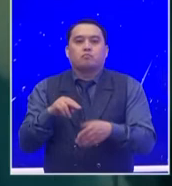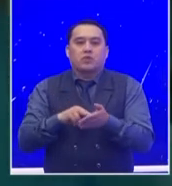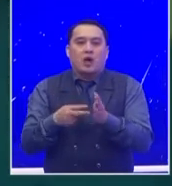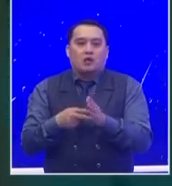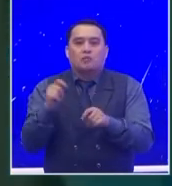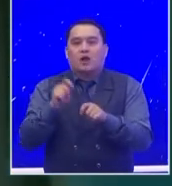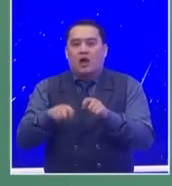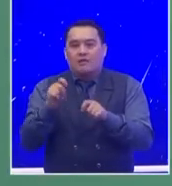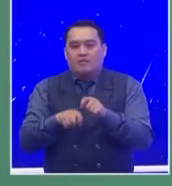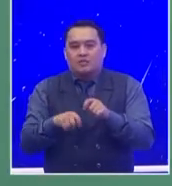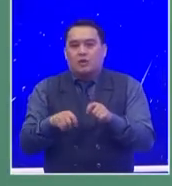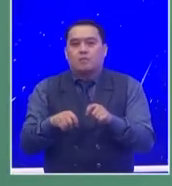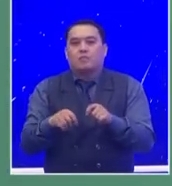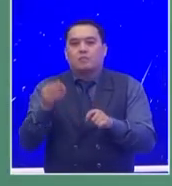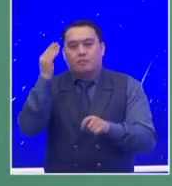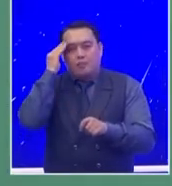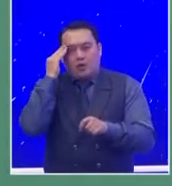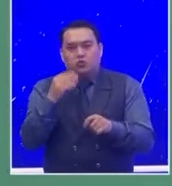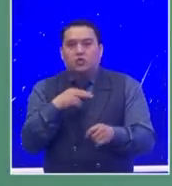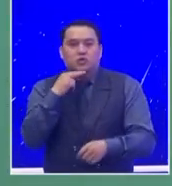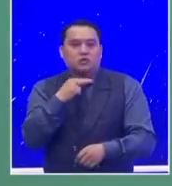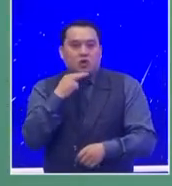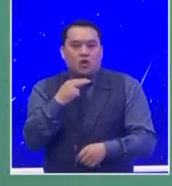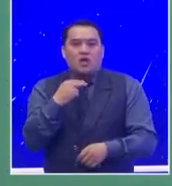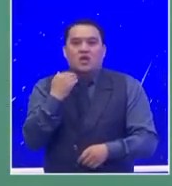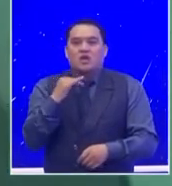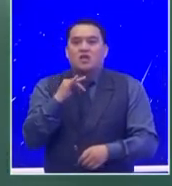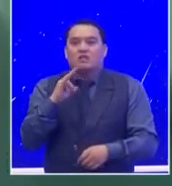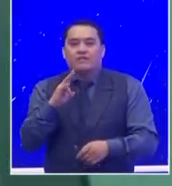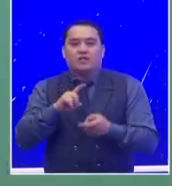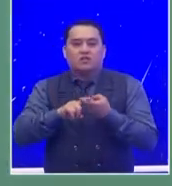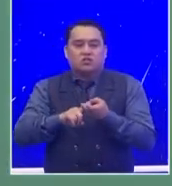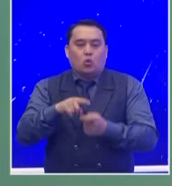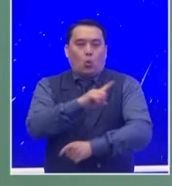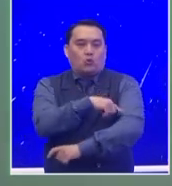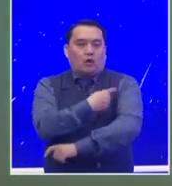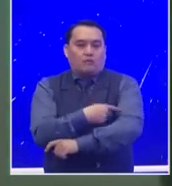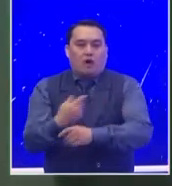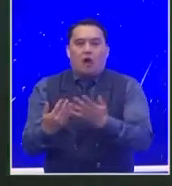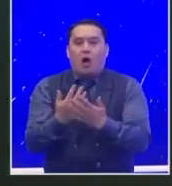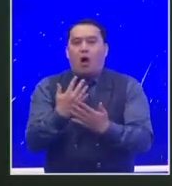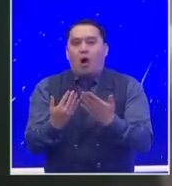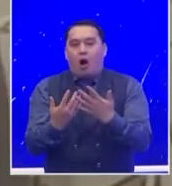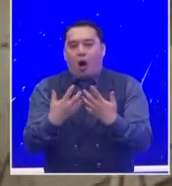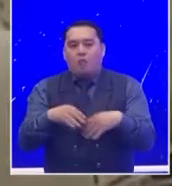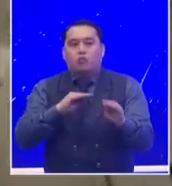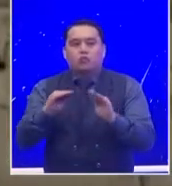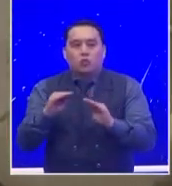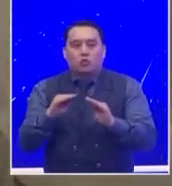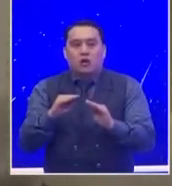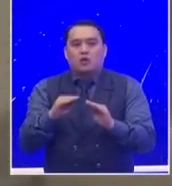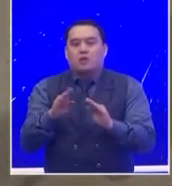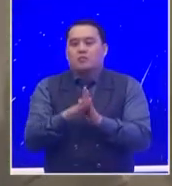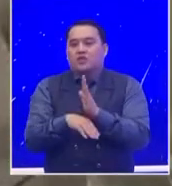плановый осмотр, врачи предпринимают максимальную осторожность. Инфекционное отделение переоборудовано для того, чтобы обеспечить